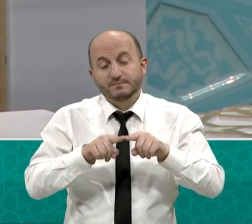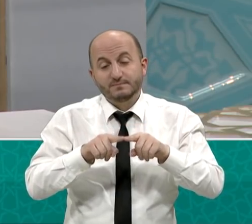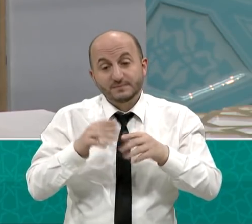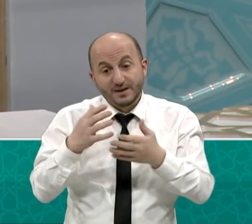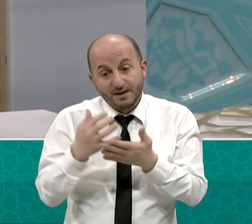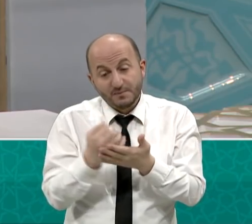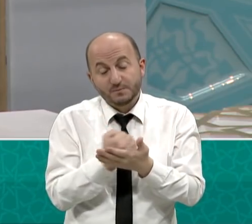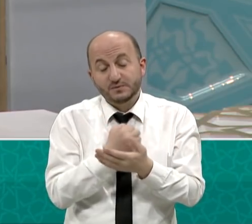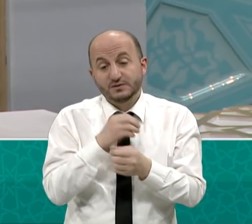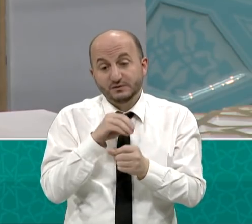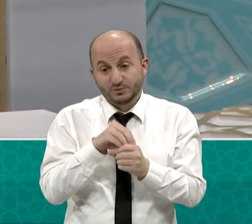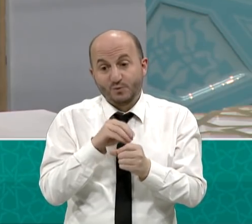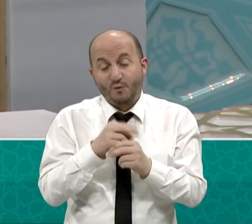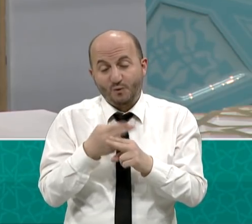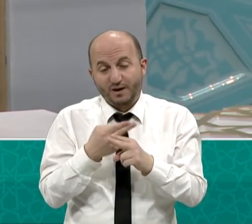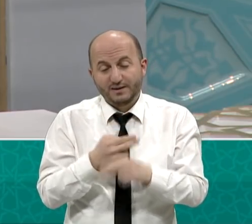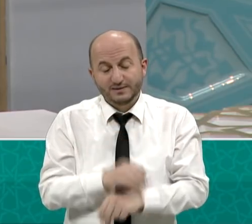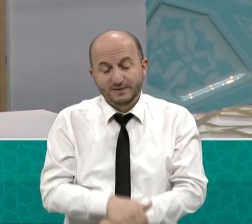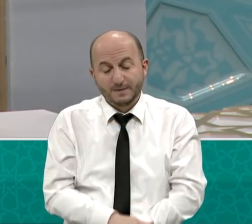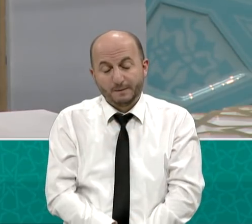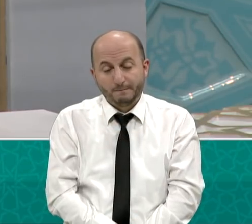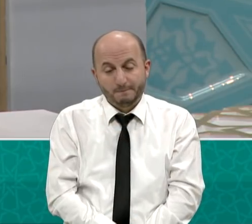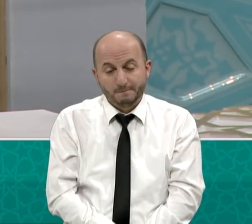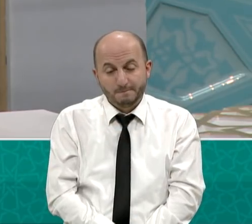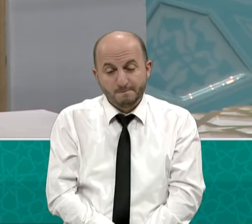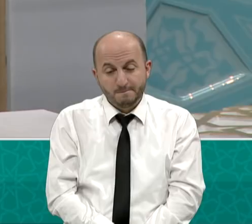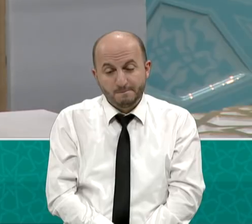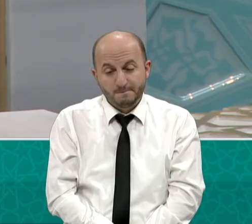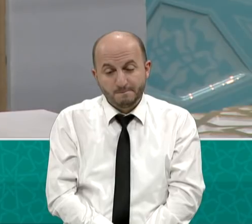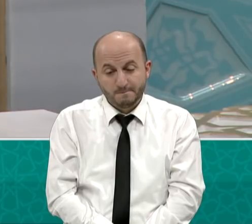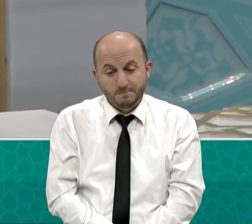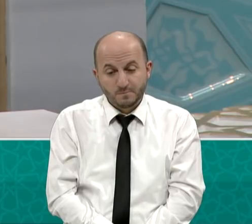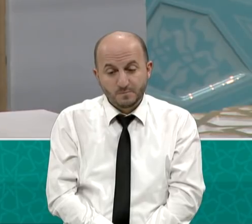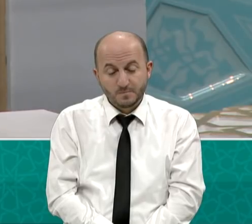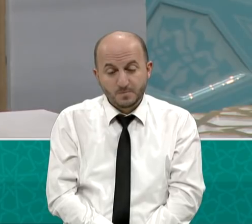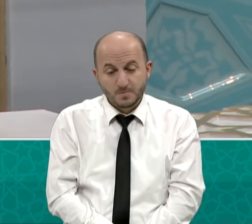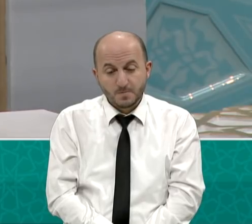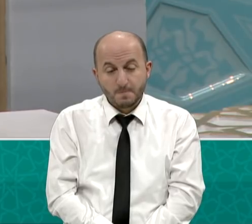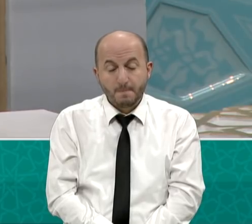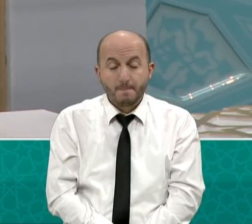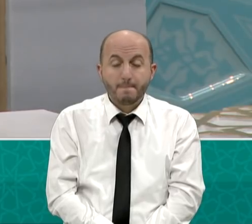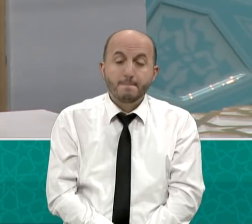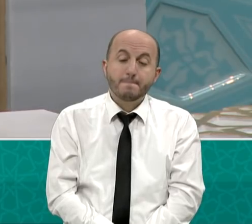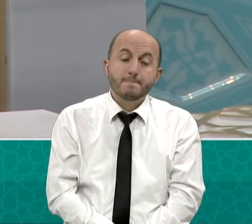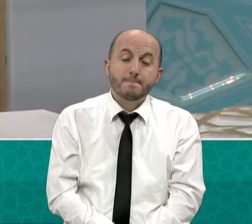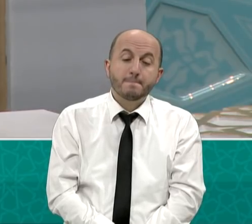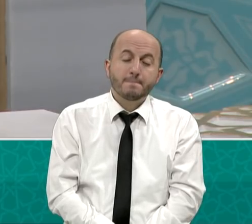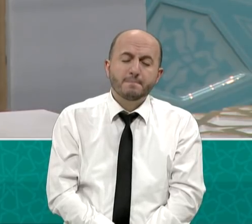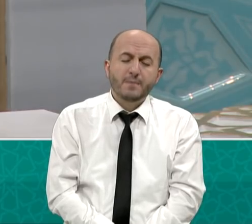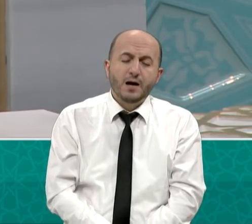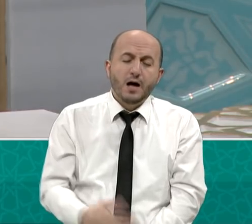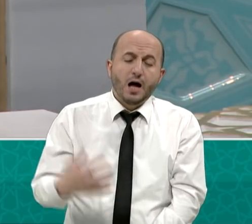açısından manidar bir örnek olarak karşımızda bulunmaktadır. Bunun için amir olan, yetkili